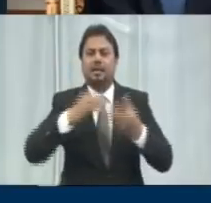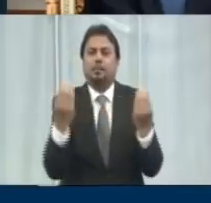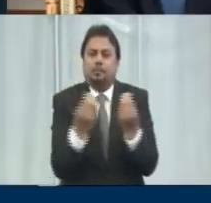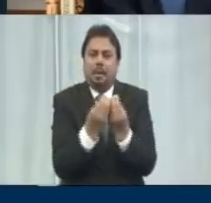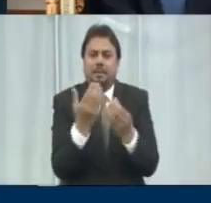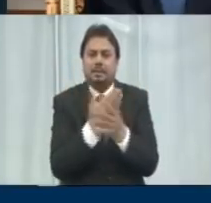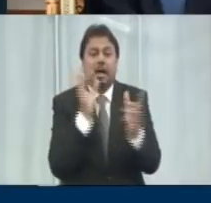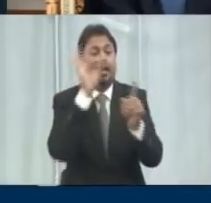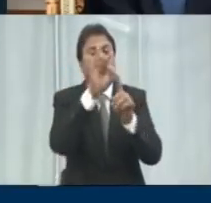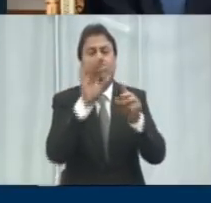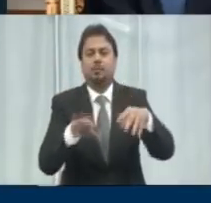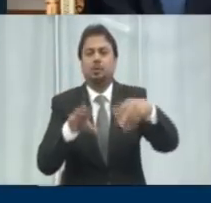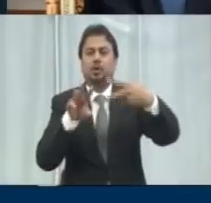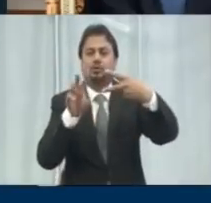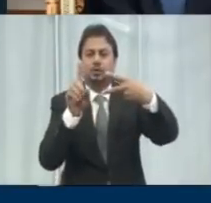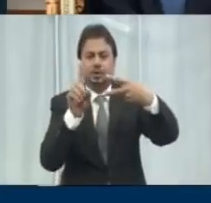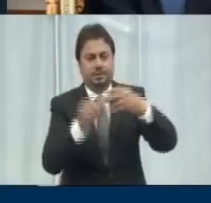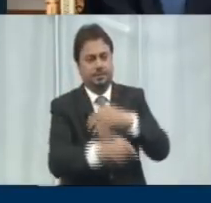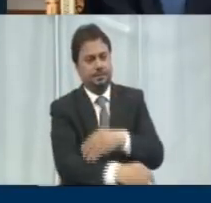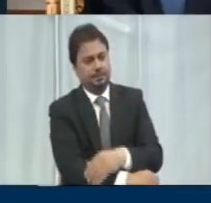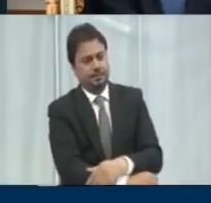يتعلق بالموازنة العامة.